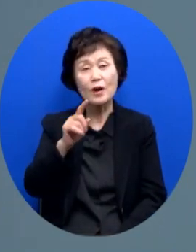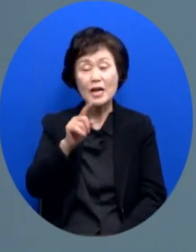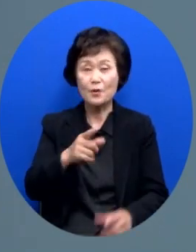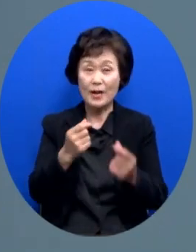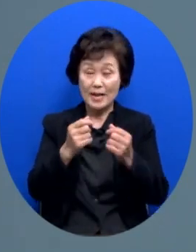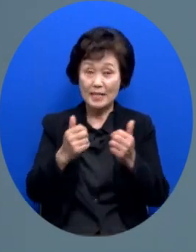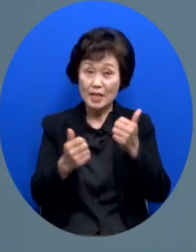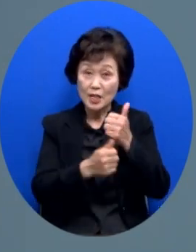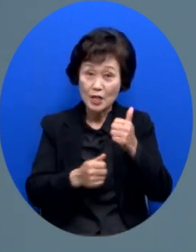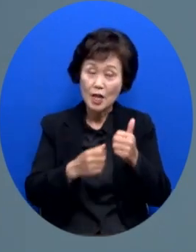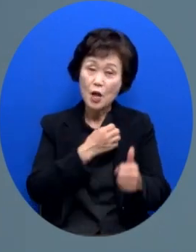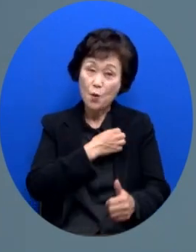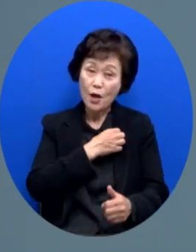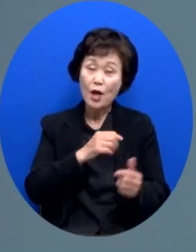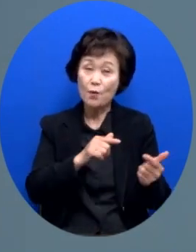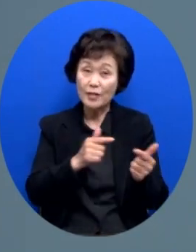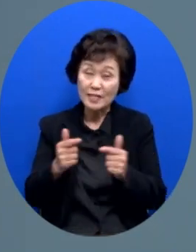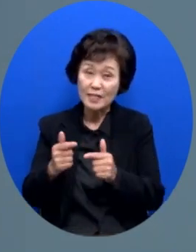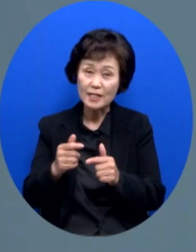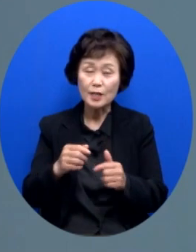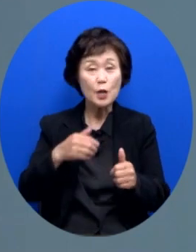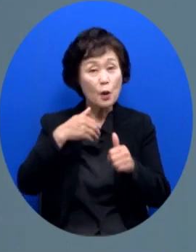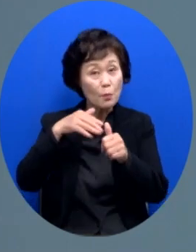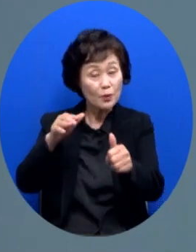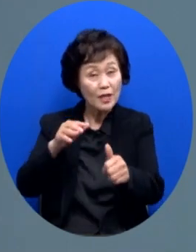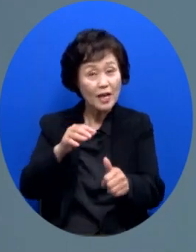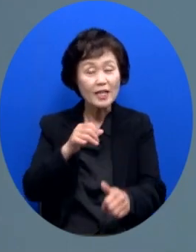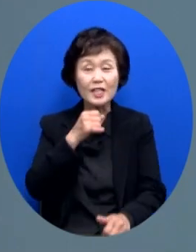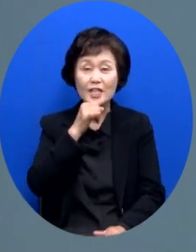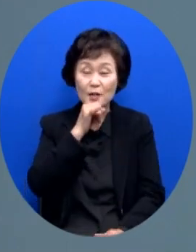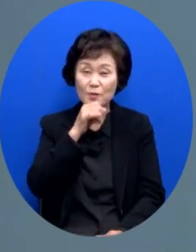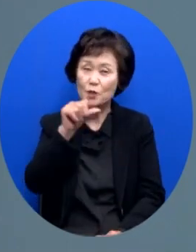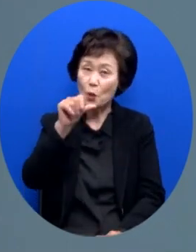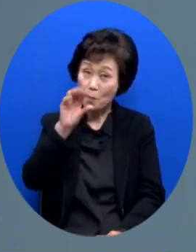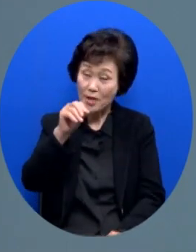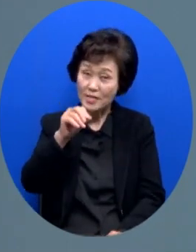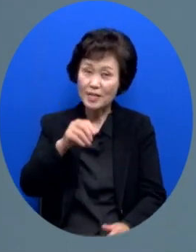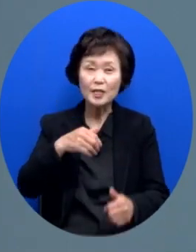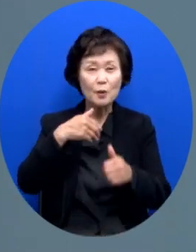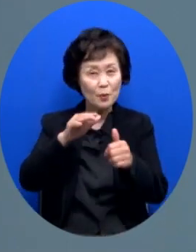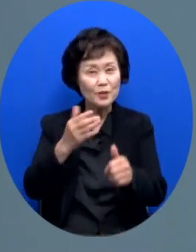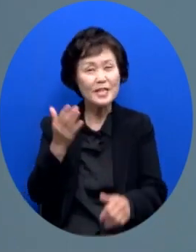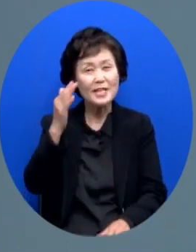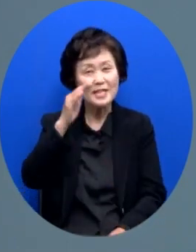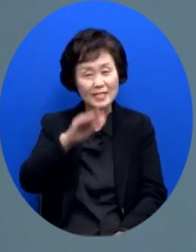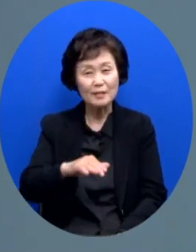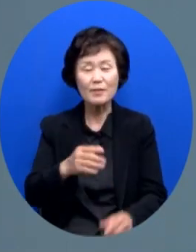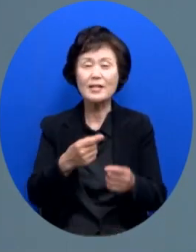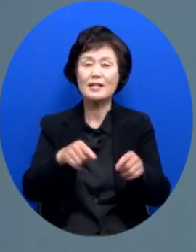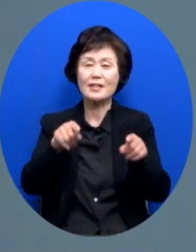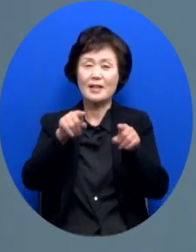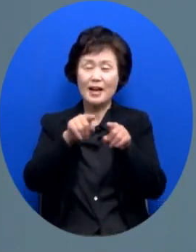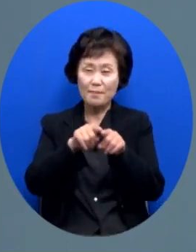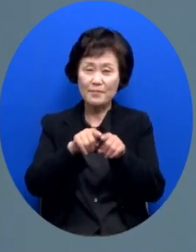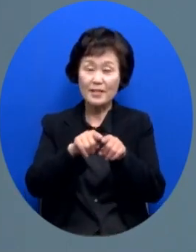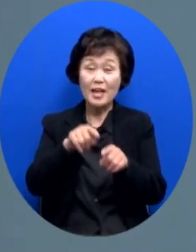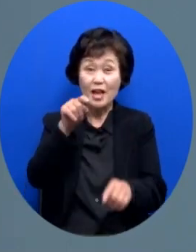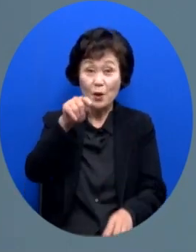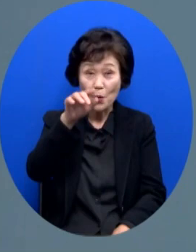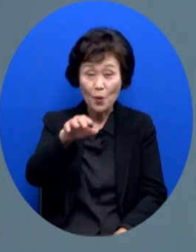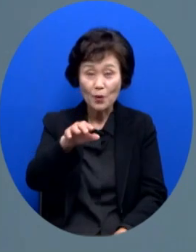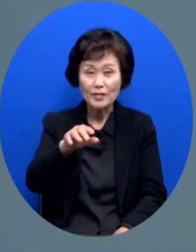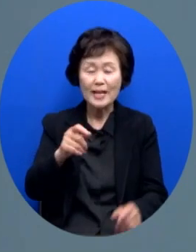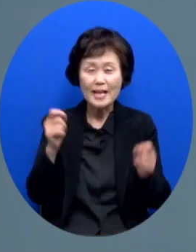멤버들이 우리가 보내는 그 5만 원짜리 염소도 보내지만은 정말 우리 멤버들이 같이 함께 그 현장에